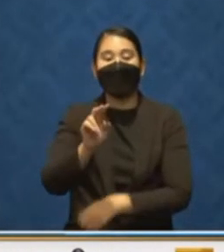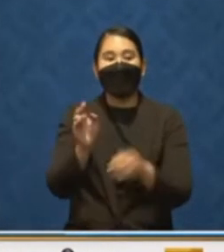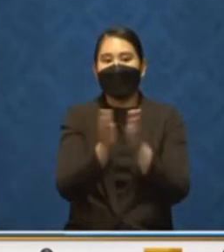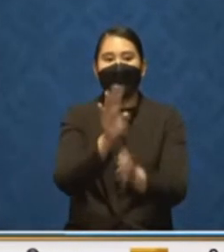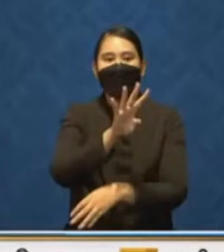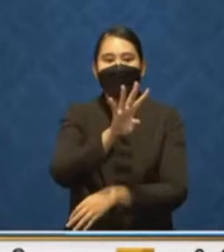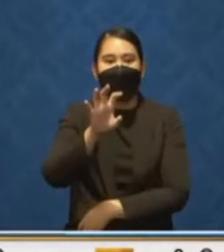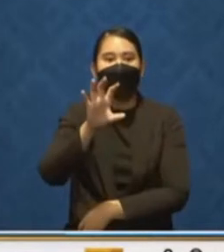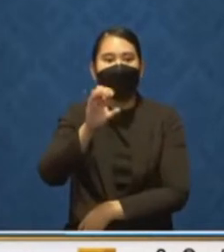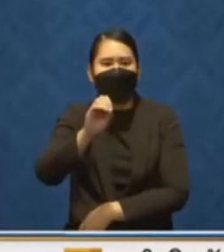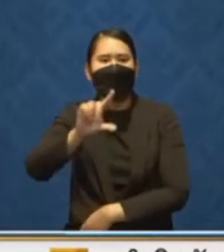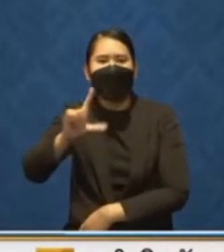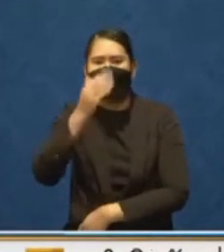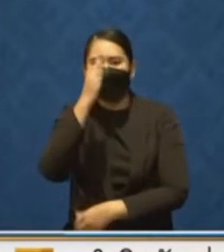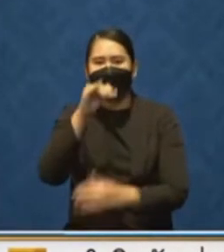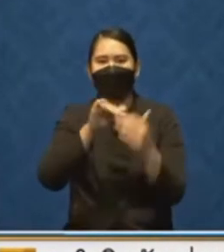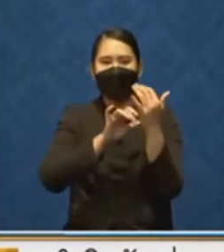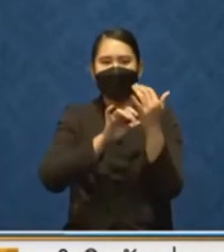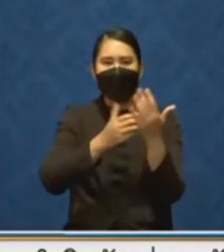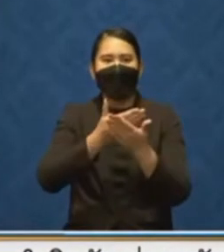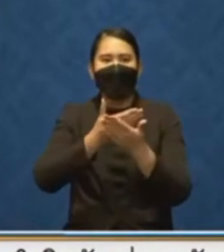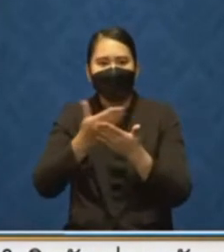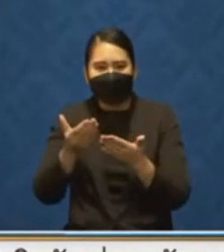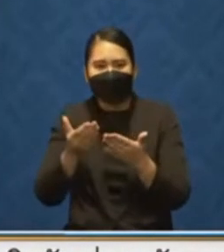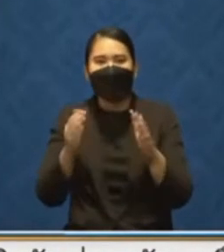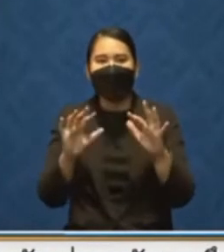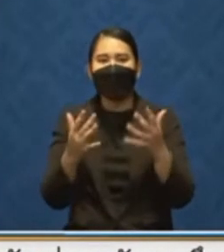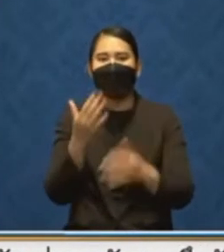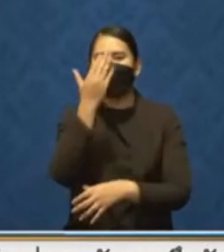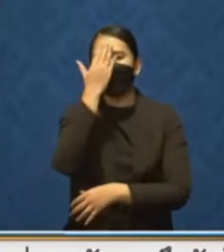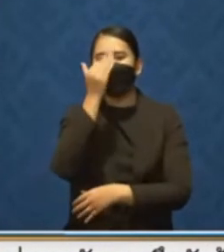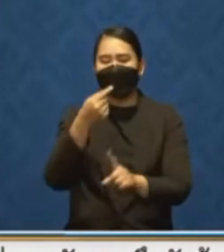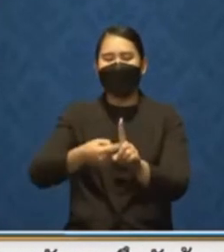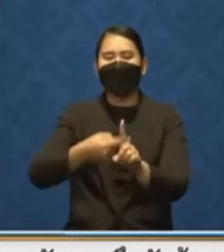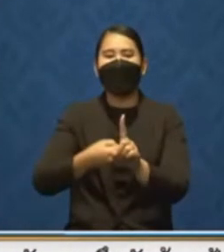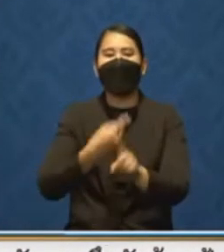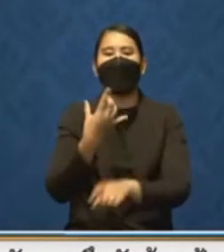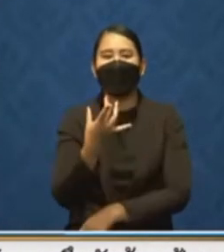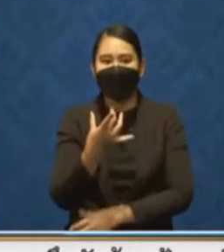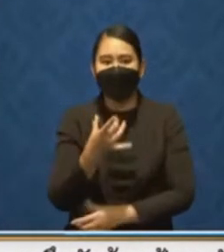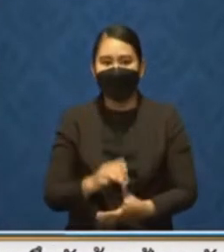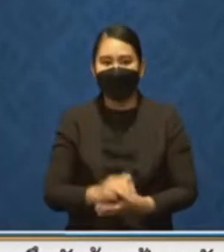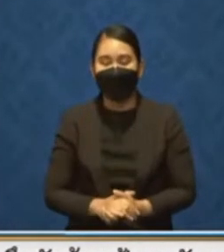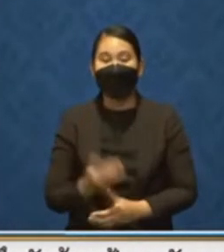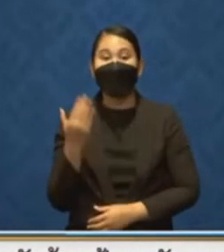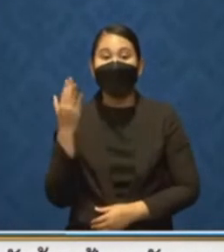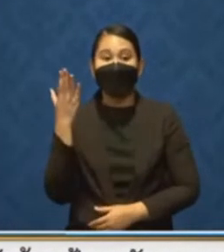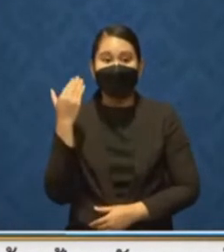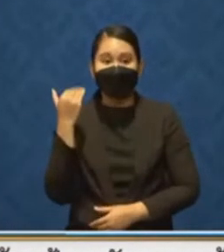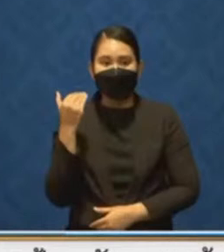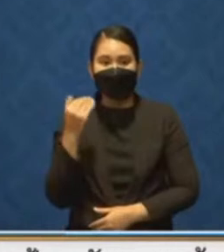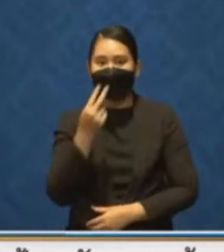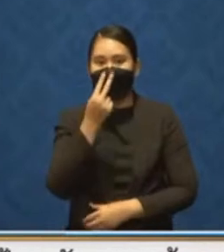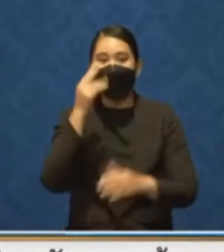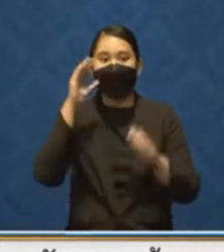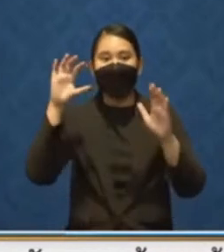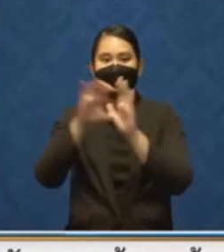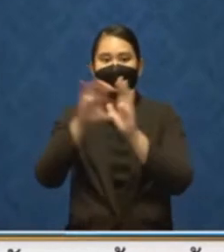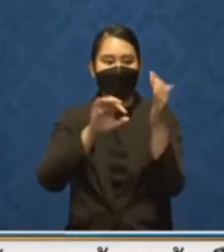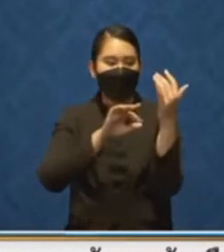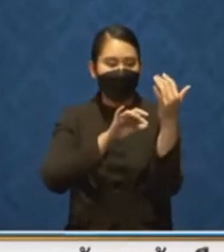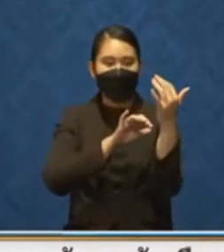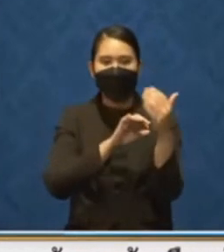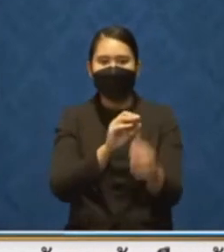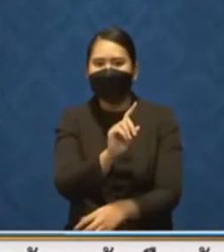ไม่ซื้อคอมแจกไปเลยเช่าอย่างเดียว 400กว่าล้านน่ะเช่าอะไรเมื่อสักครู่นี้เห็นแม่ในภาพไม่มีความสักเครื่องเลย